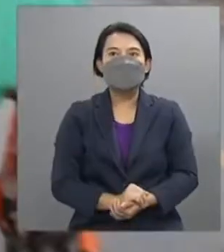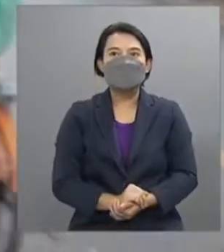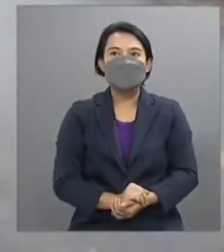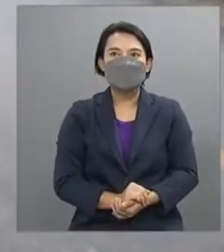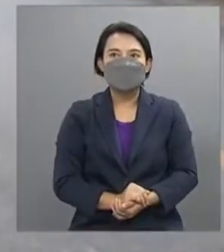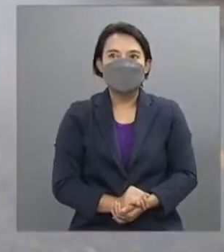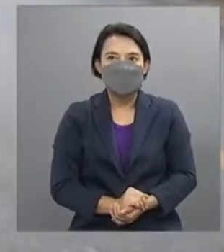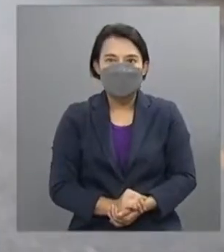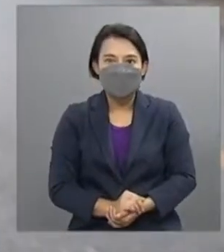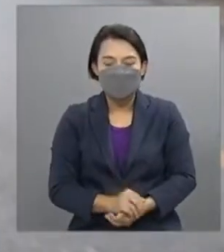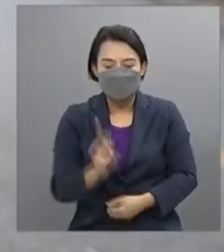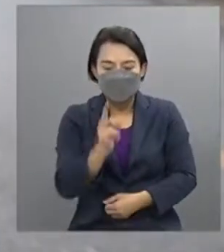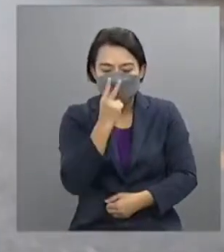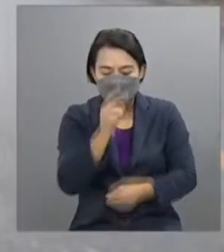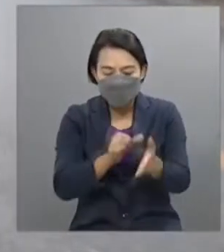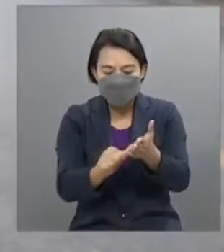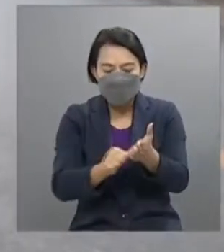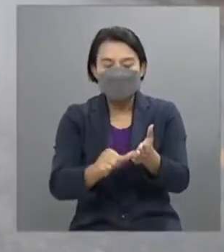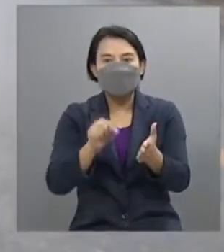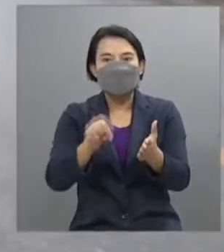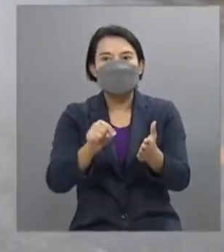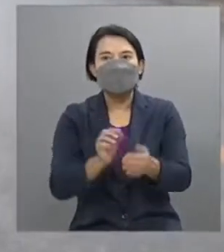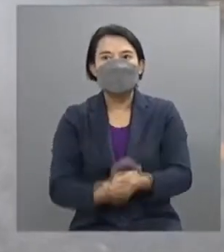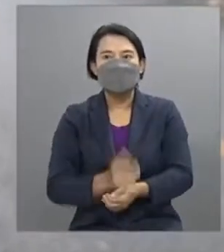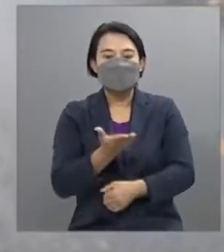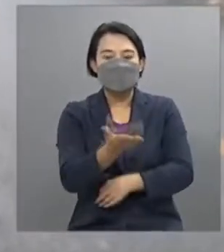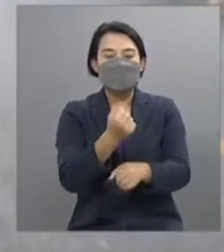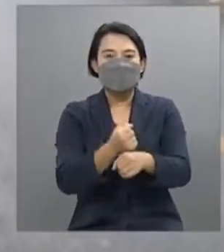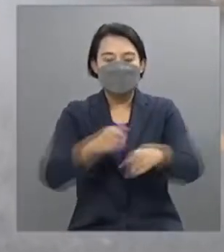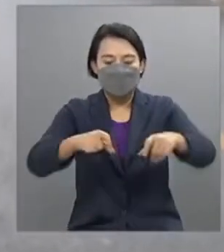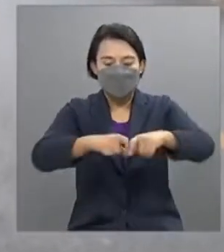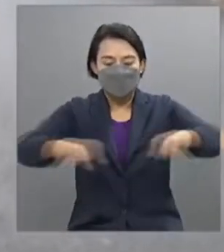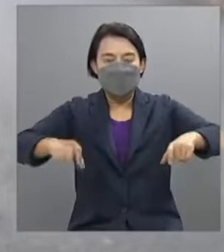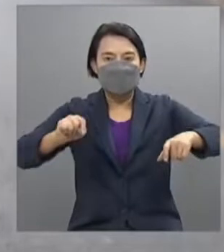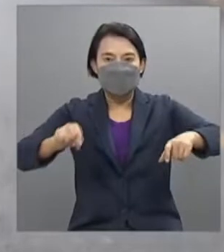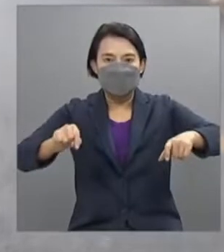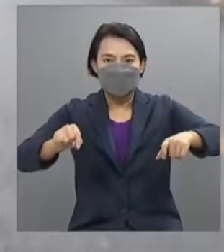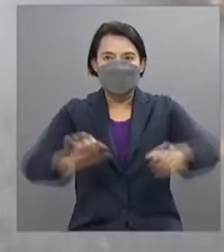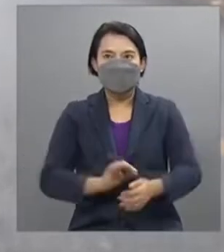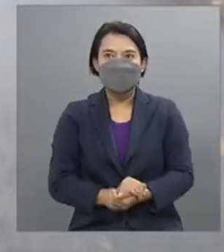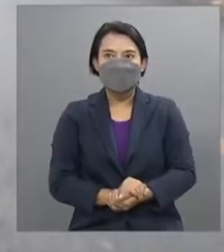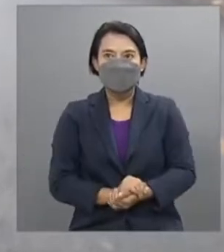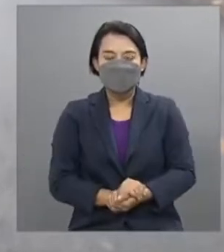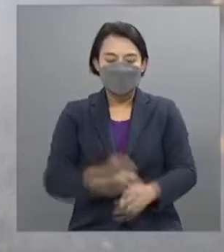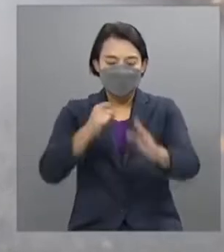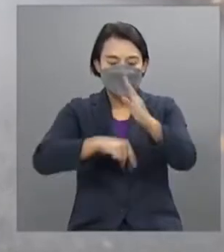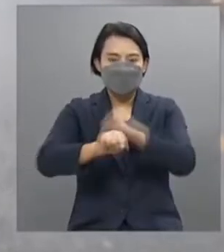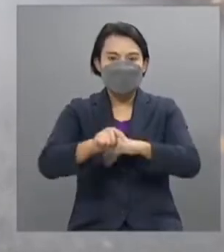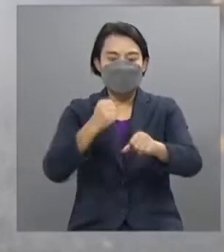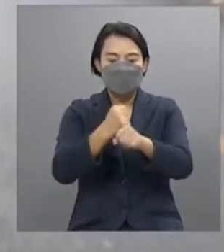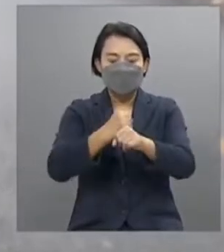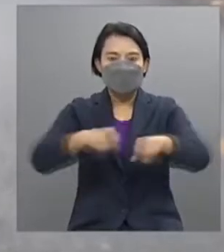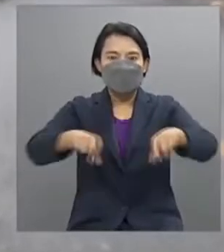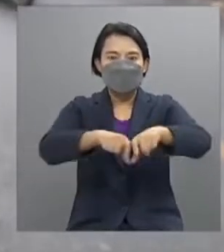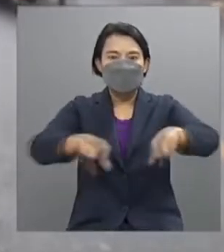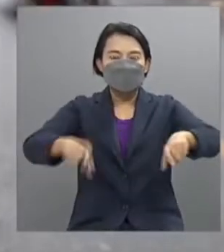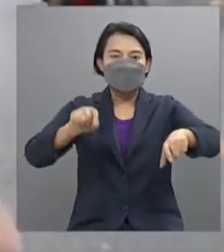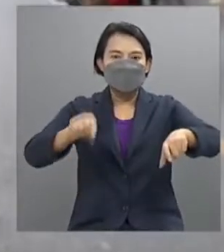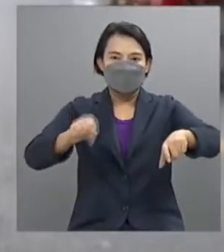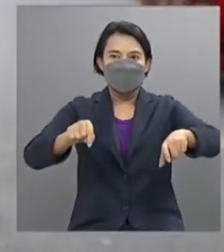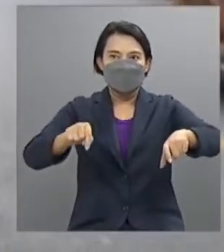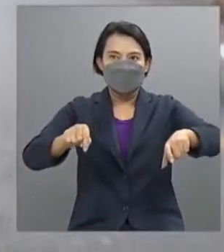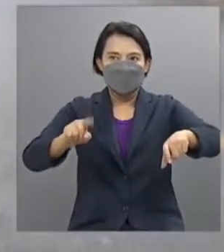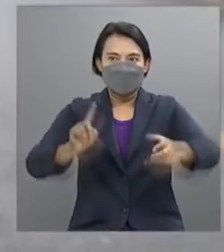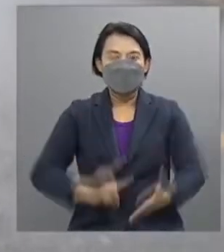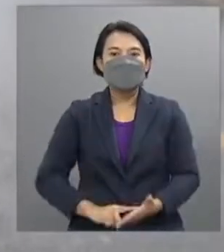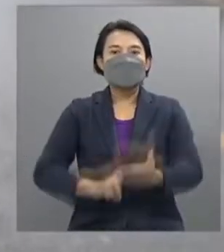ไขเพื่อจะขอทำลูกระนาดเพราะการทำลูกระนาดในซอยเนี่ยมันต้องไปนำเสนอกับสำนักง